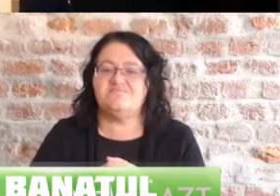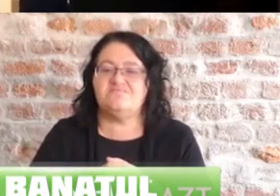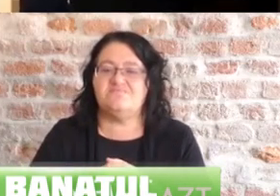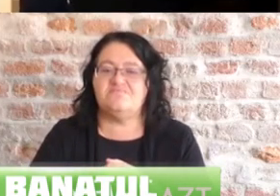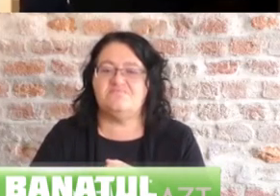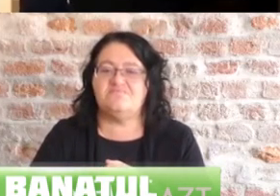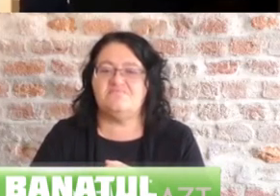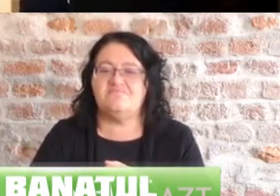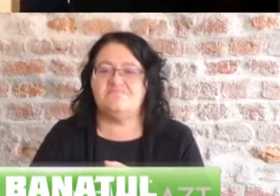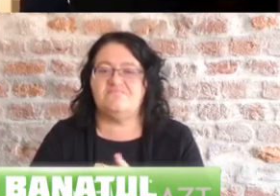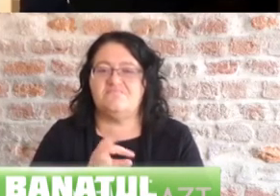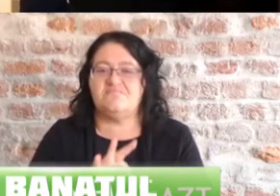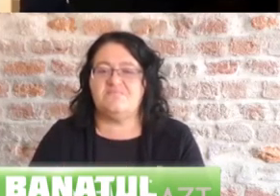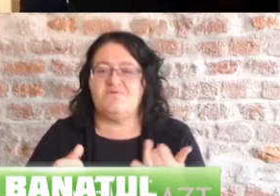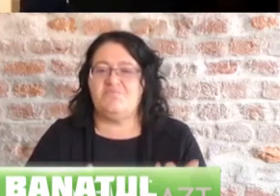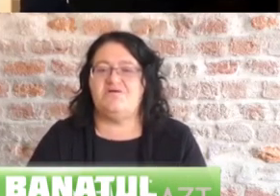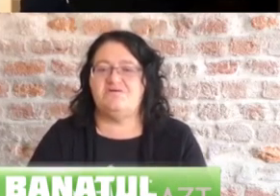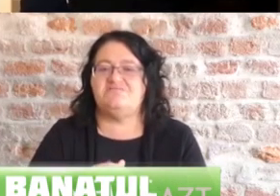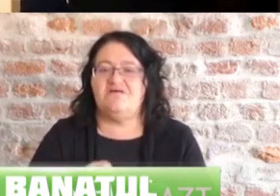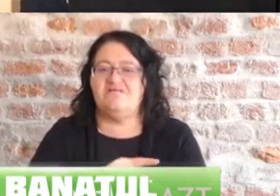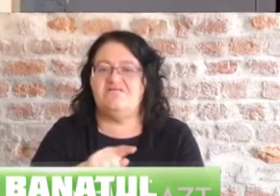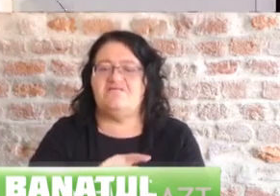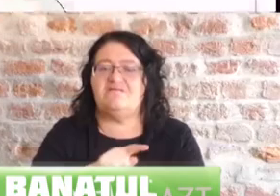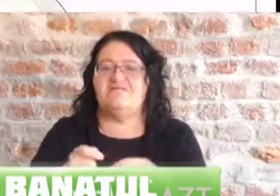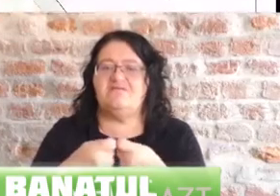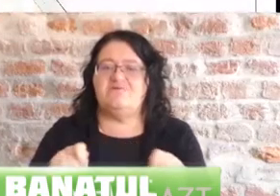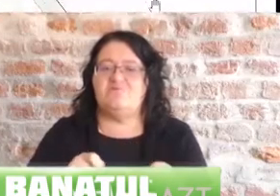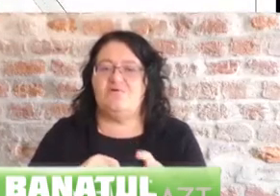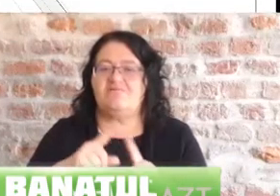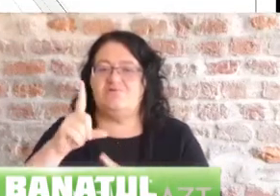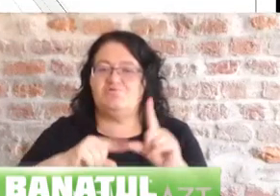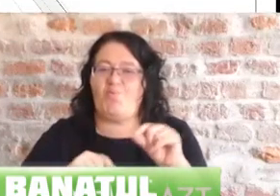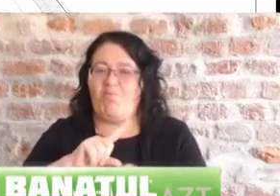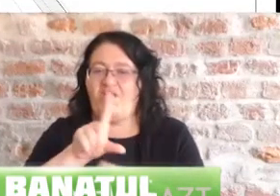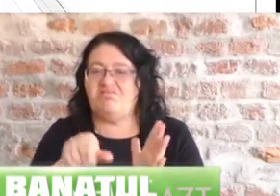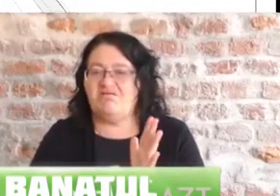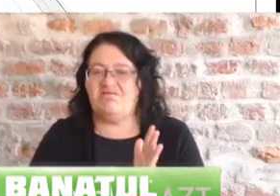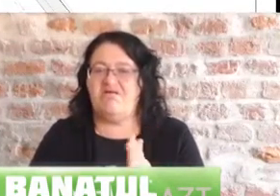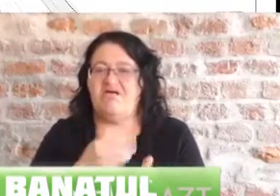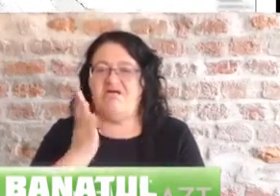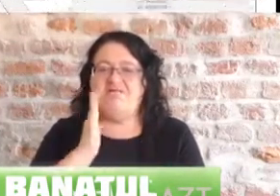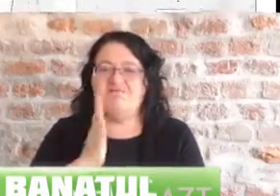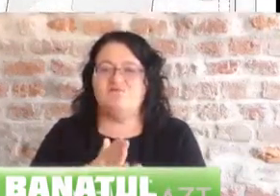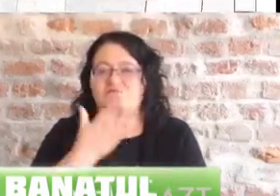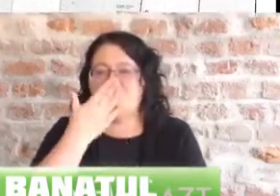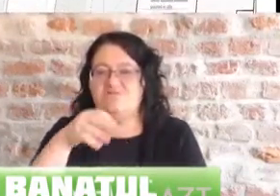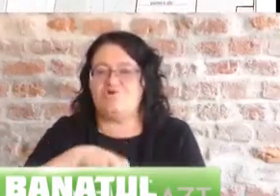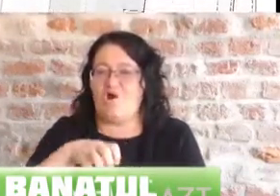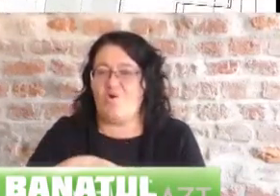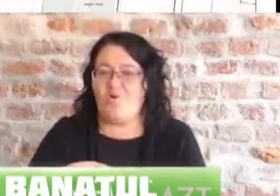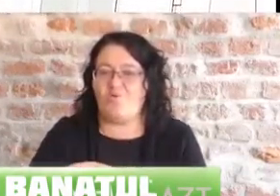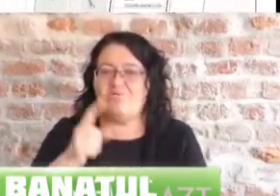Ideea de a lucra cu existentul, poate de a lucra cu un fel de geometrie prestabilită, preexistentă a